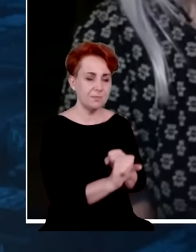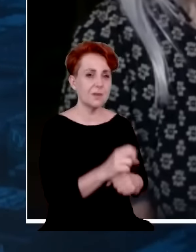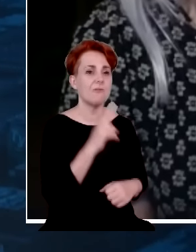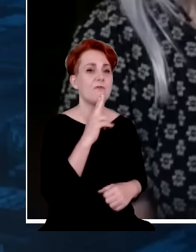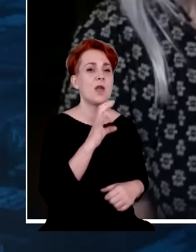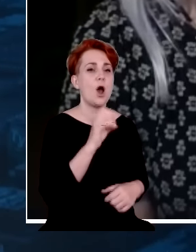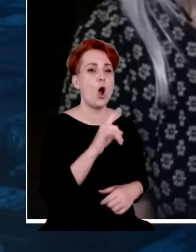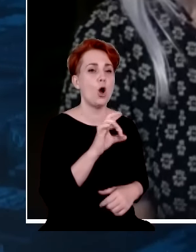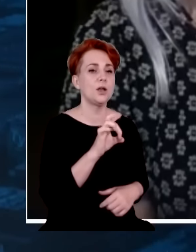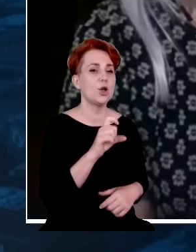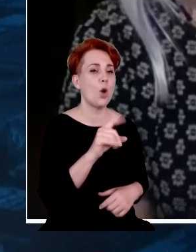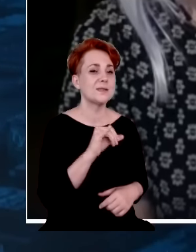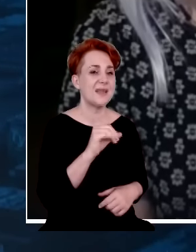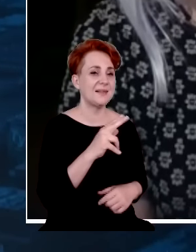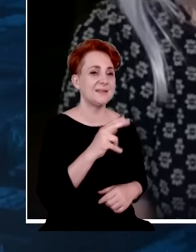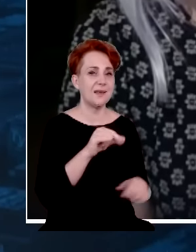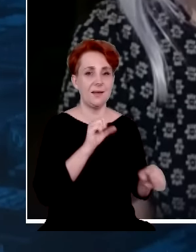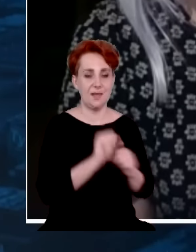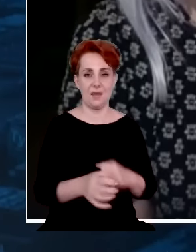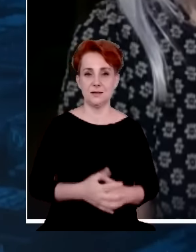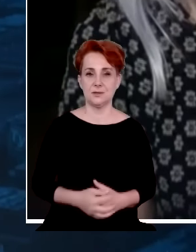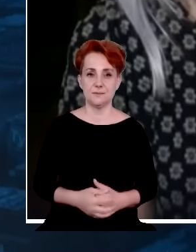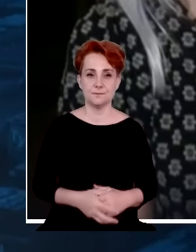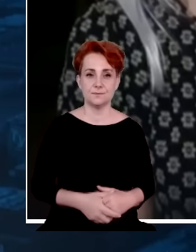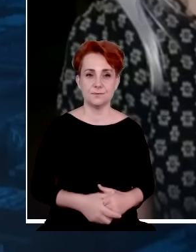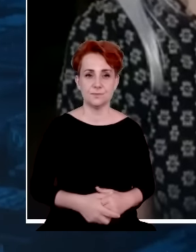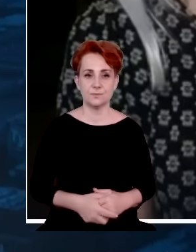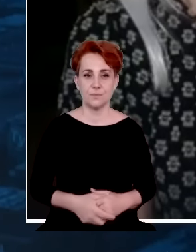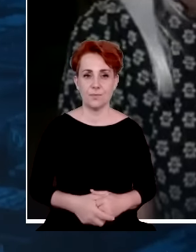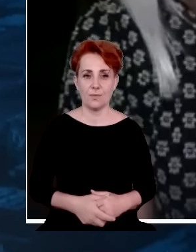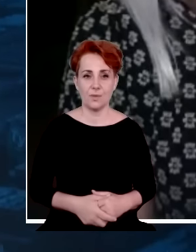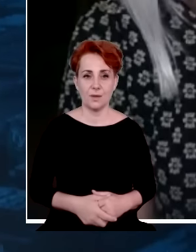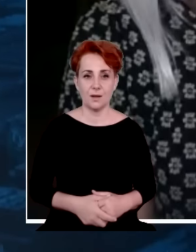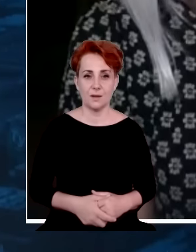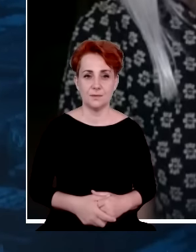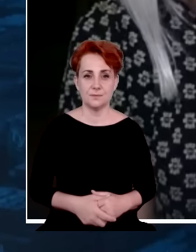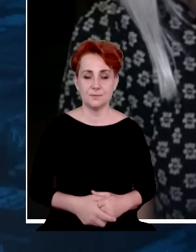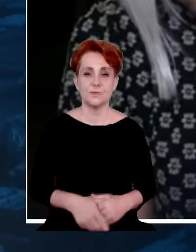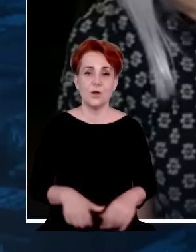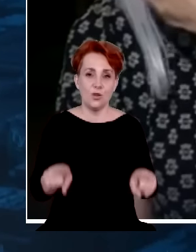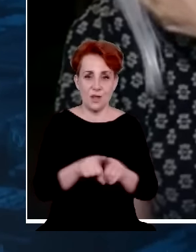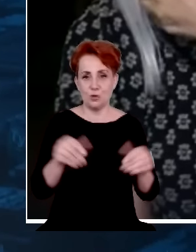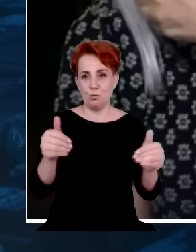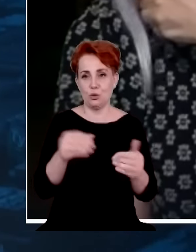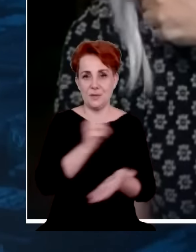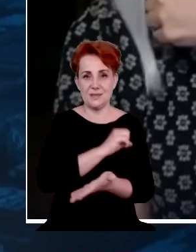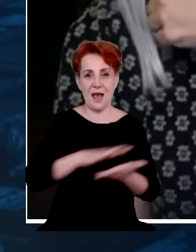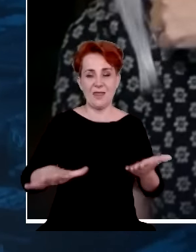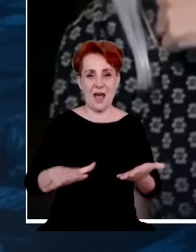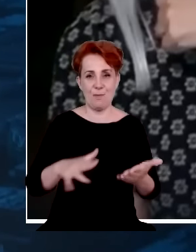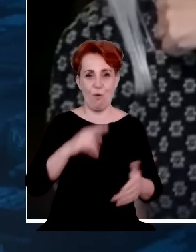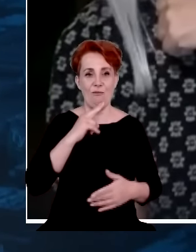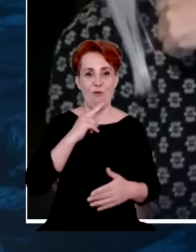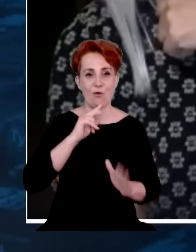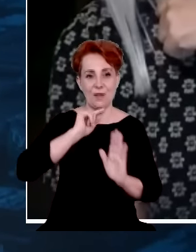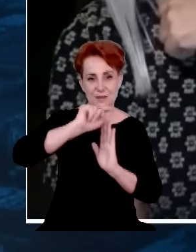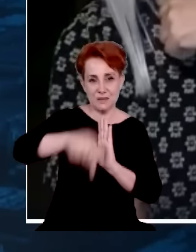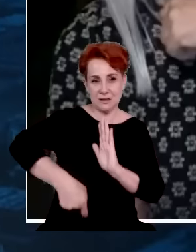osiedla blokowiska też mogłyby się doposażyć w takie studnie głębinowe i za darmo ta woda byłaby tylko w domach